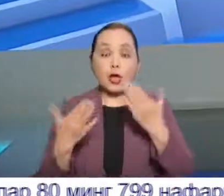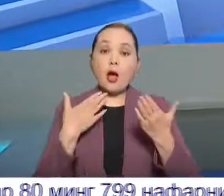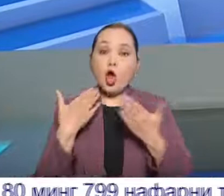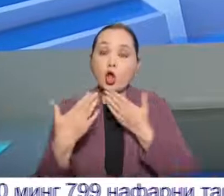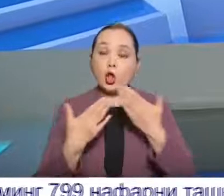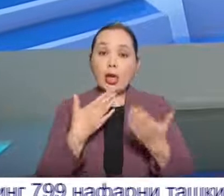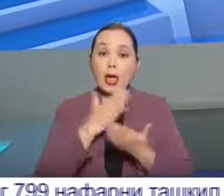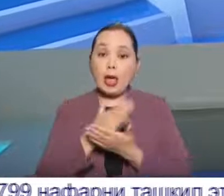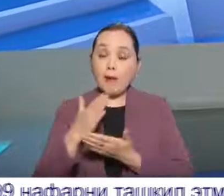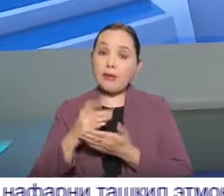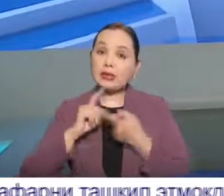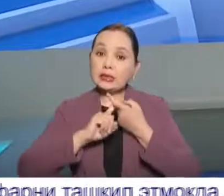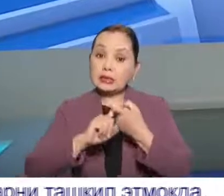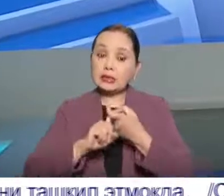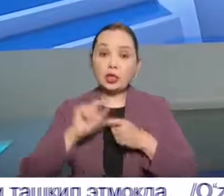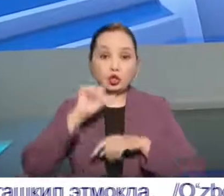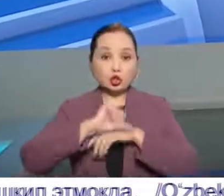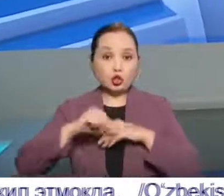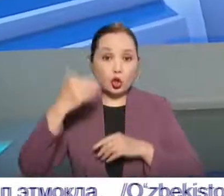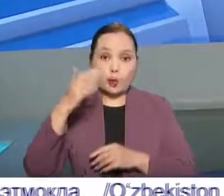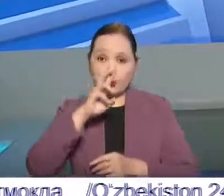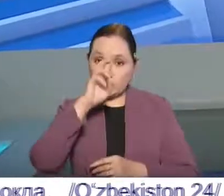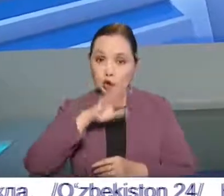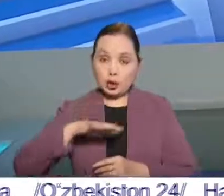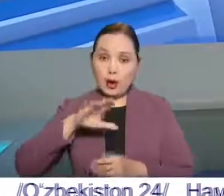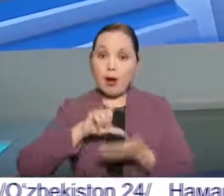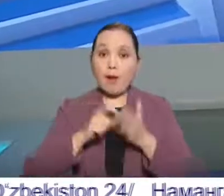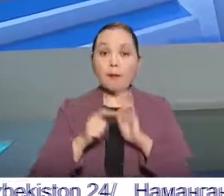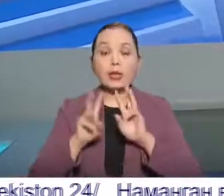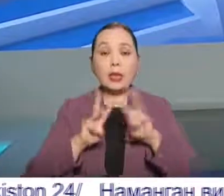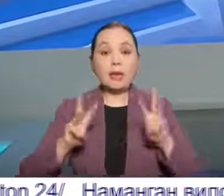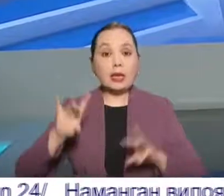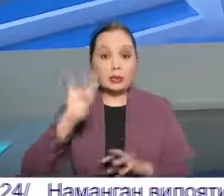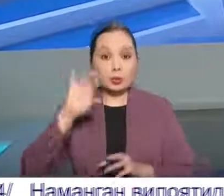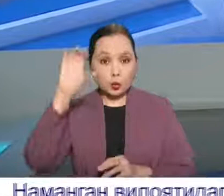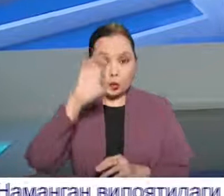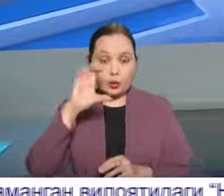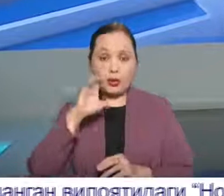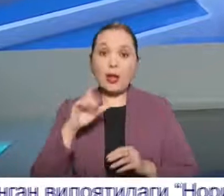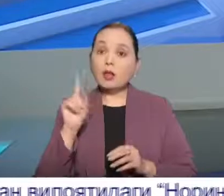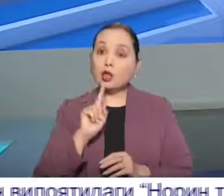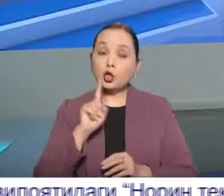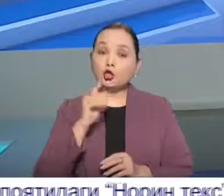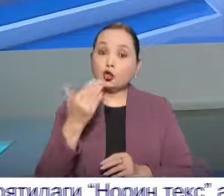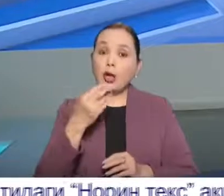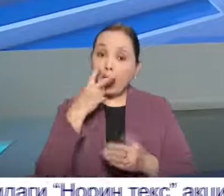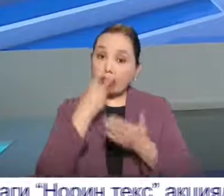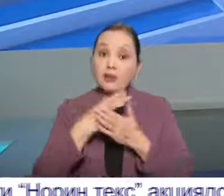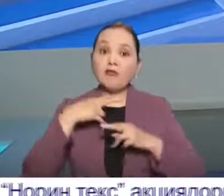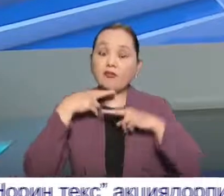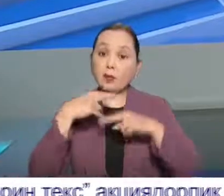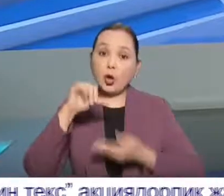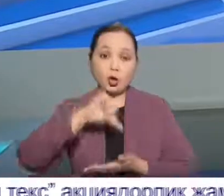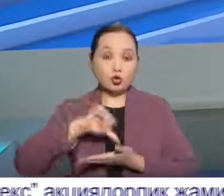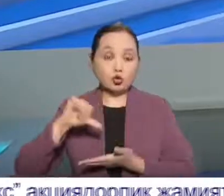и дружественным связям с зарубежными странами при Кабинете министров Республики Узбекистан. На что акцентировали внимание